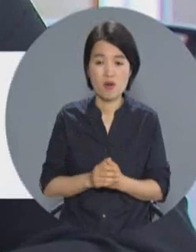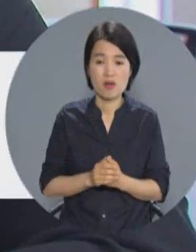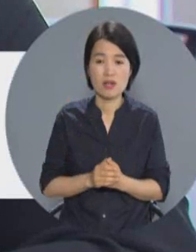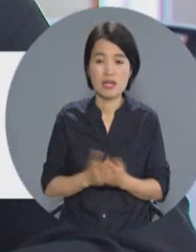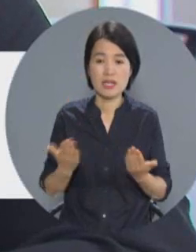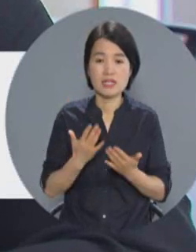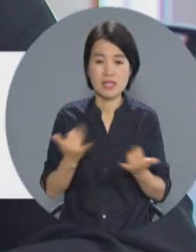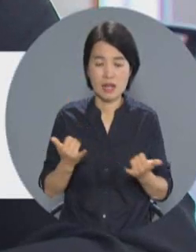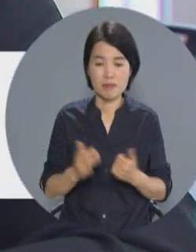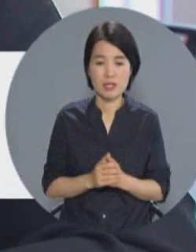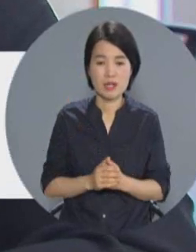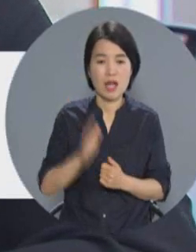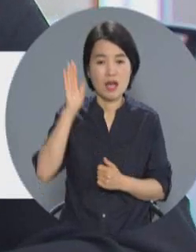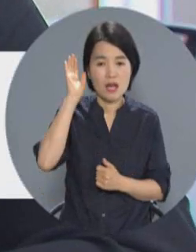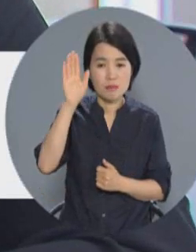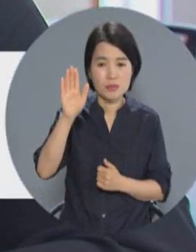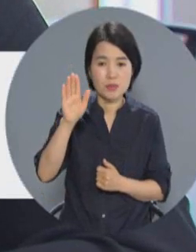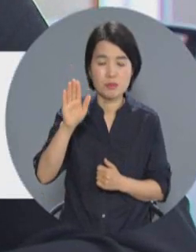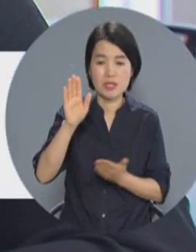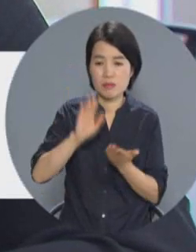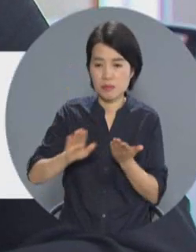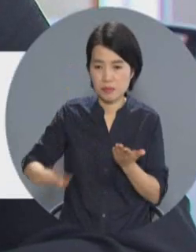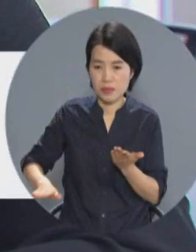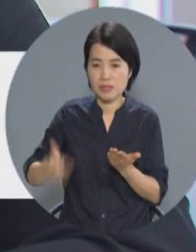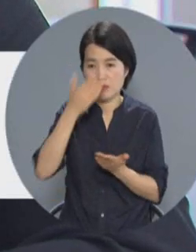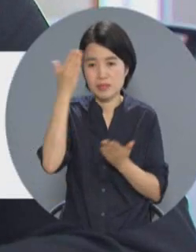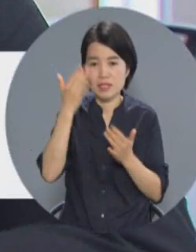사람들, 그리고 앞으로 미래 세대를 위해서